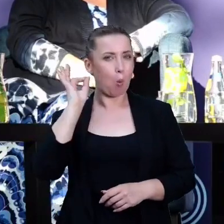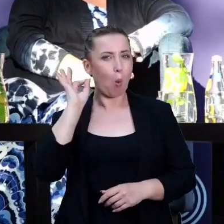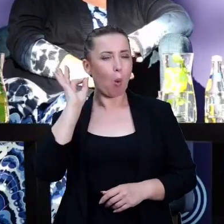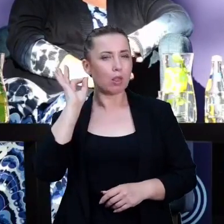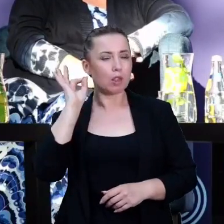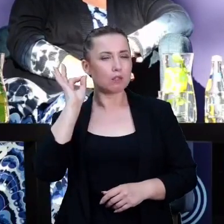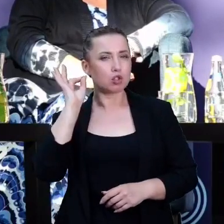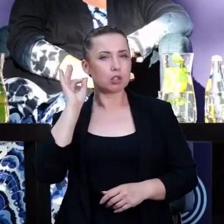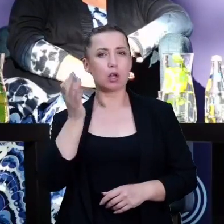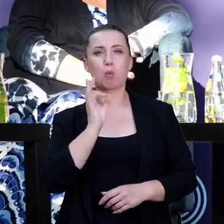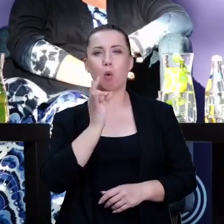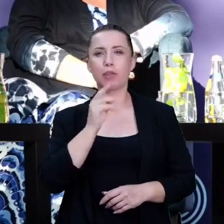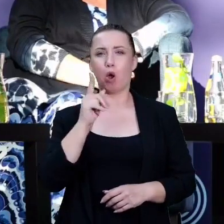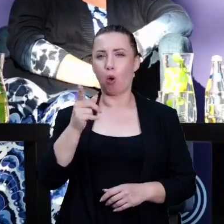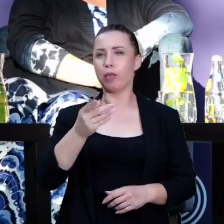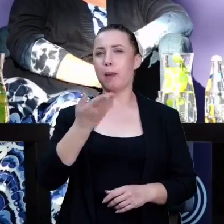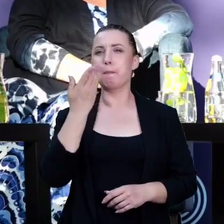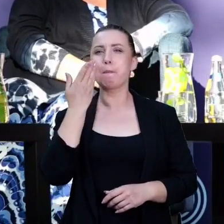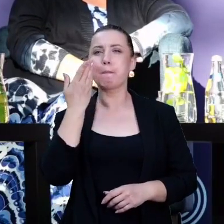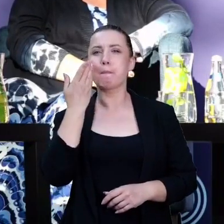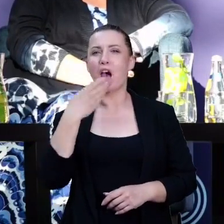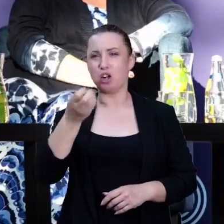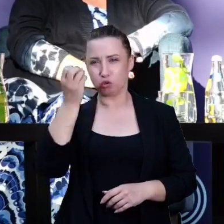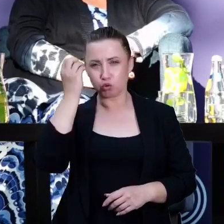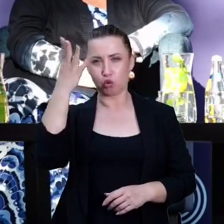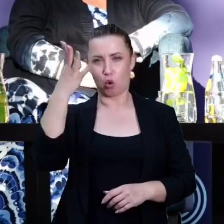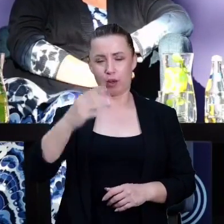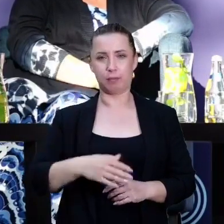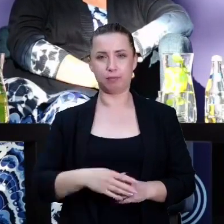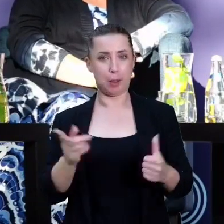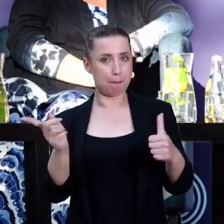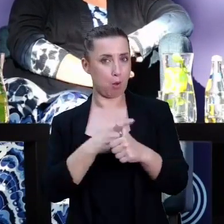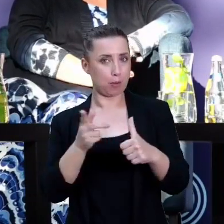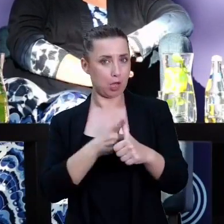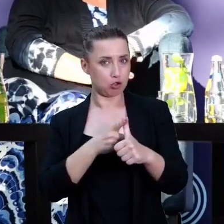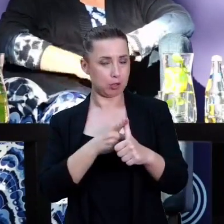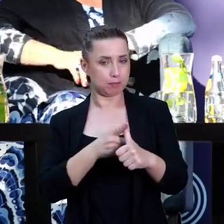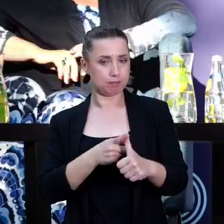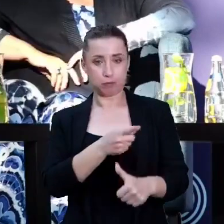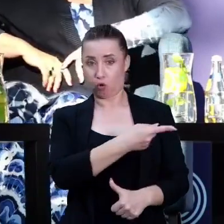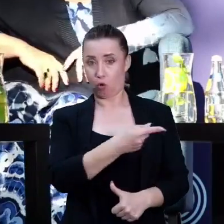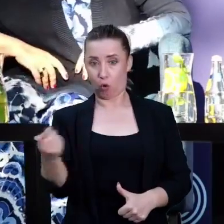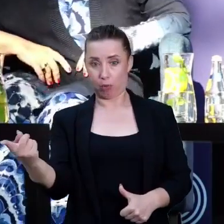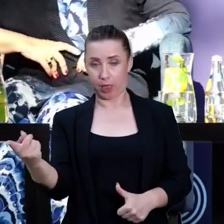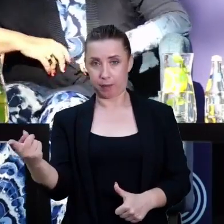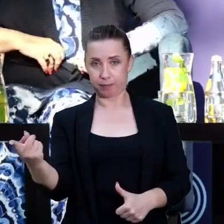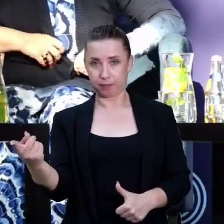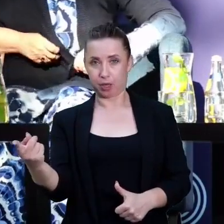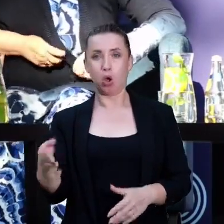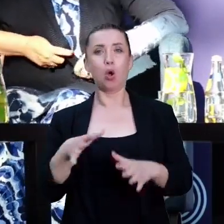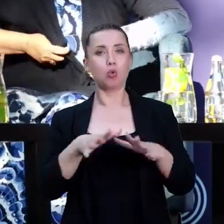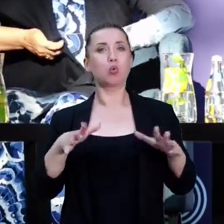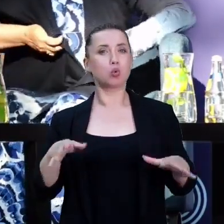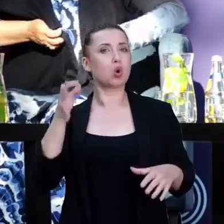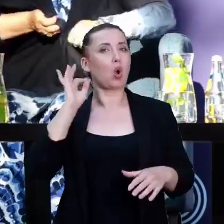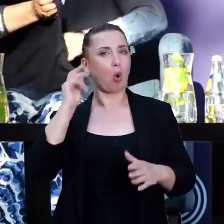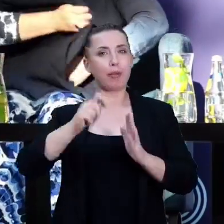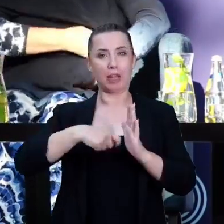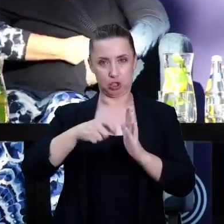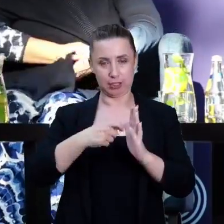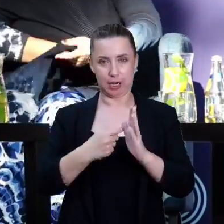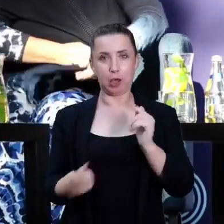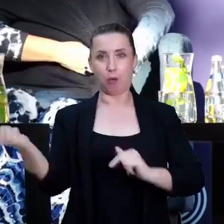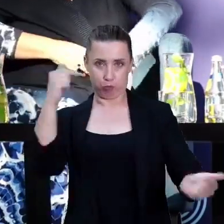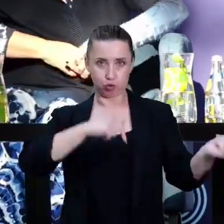dziewczyn, bardzo zdolnych, dlatego że działa taki mechanizm. Po pierwsze, coraz więcej kobiet napływa do tego zawodu i to nie